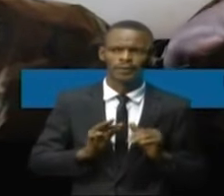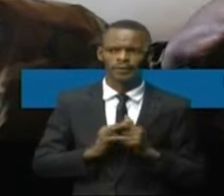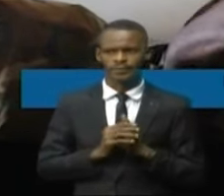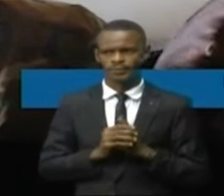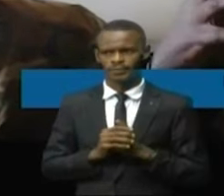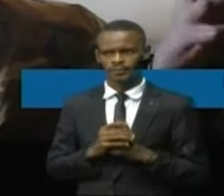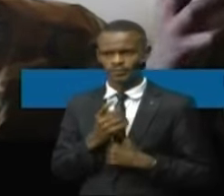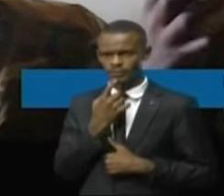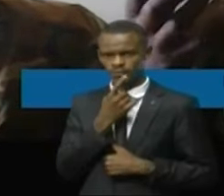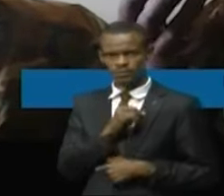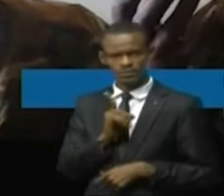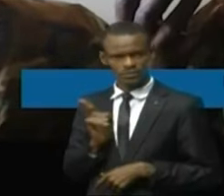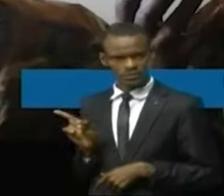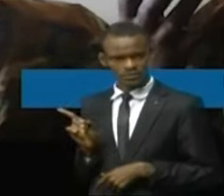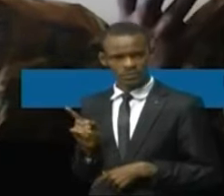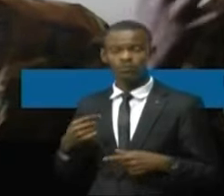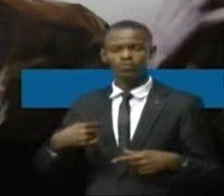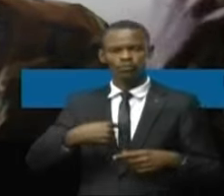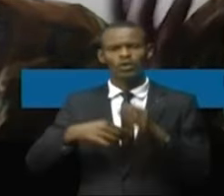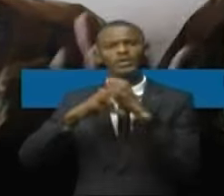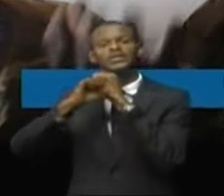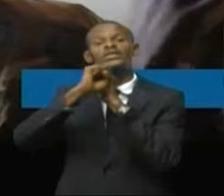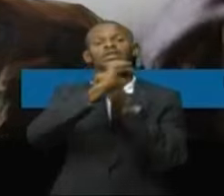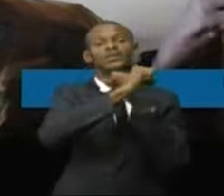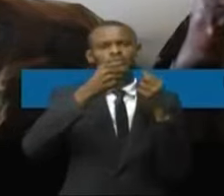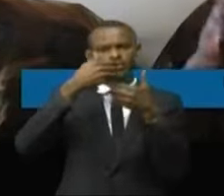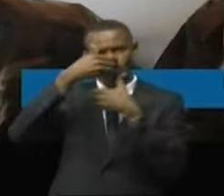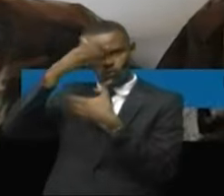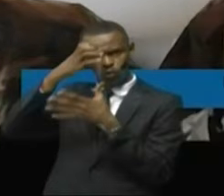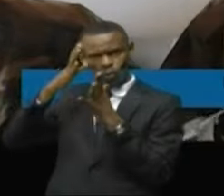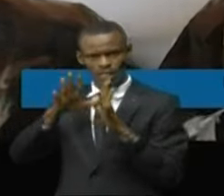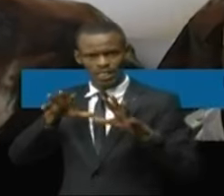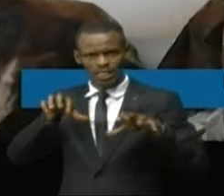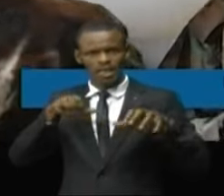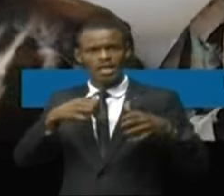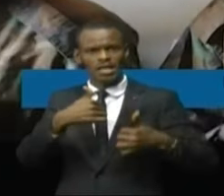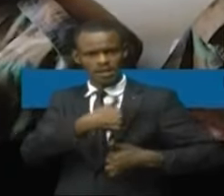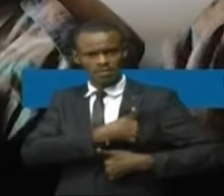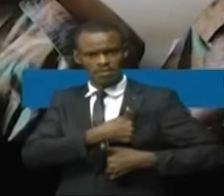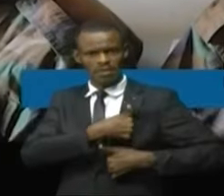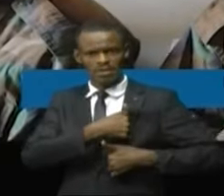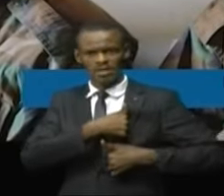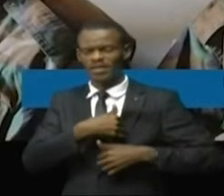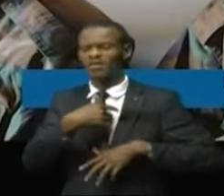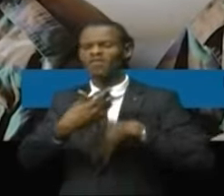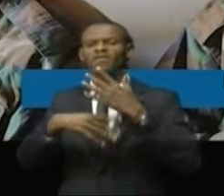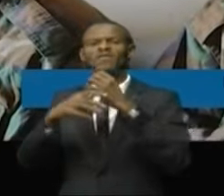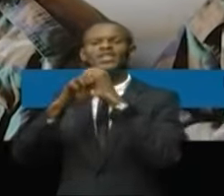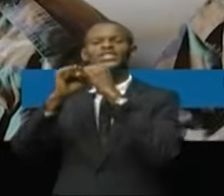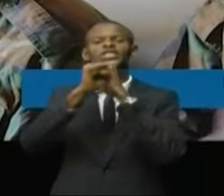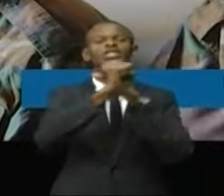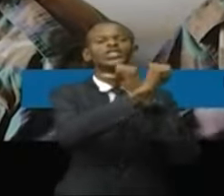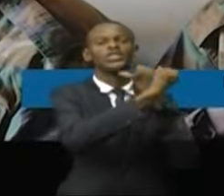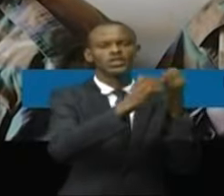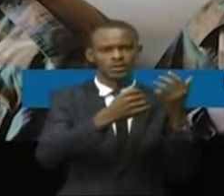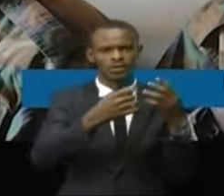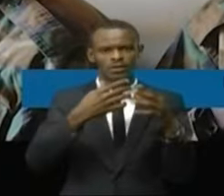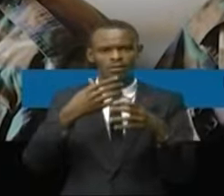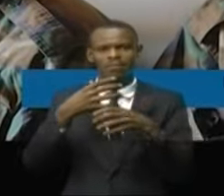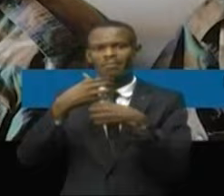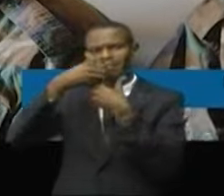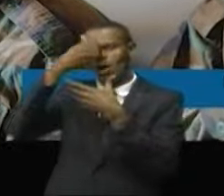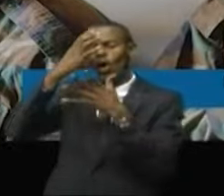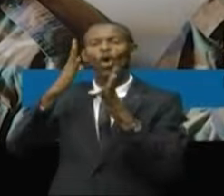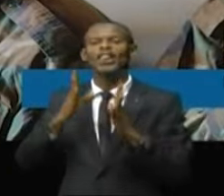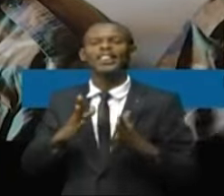militaires du Rwanda à ne pas sacrifier leur vie pour les intérêts personnels de Kagame. Ça ne sert à rien. Ils demandent